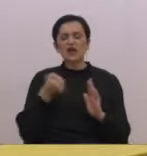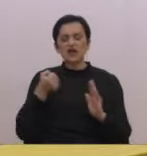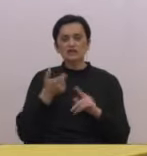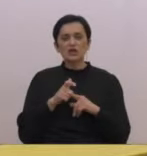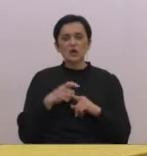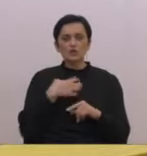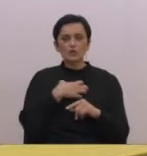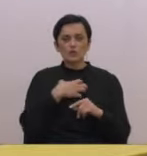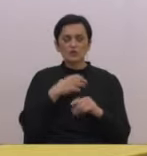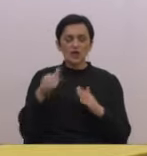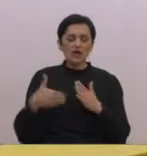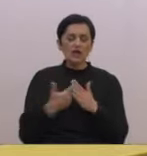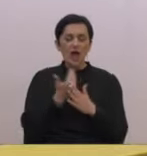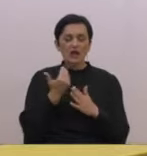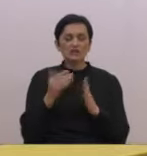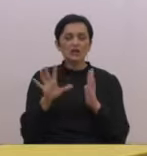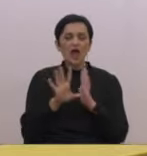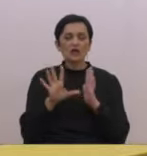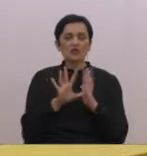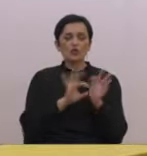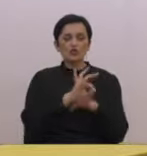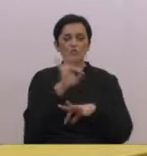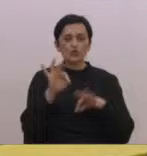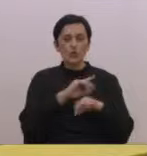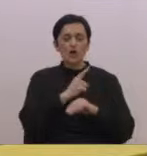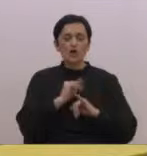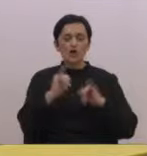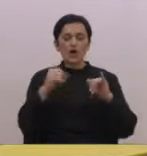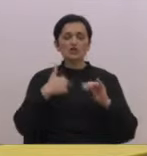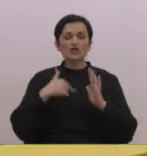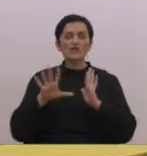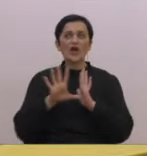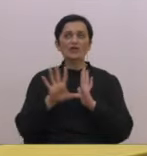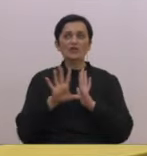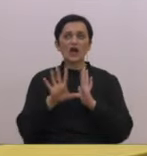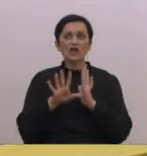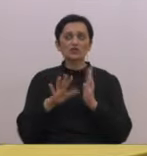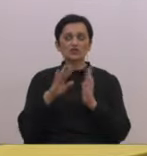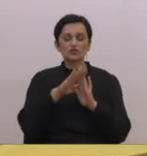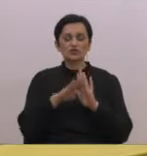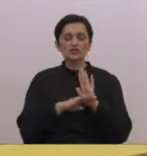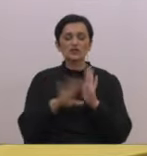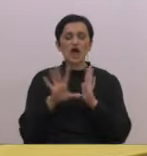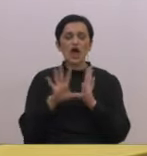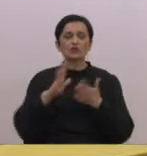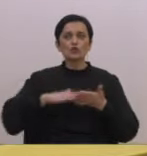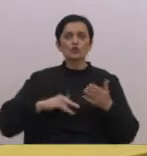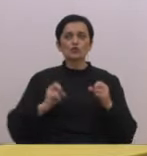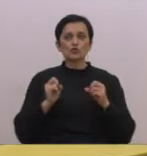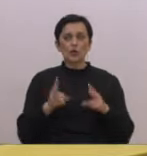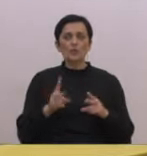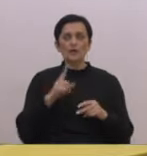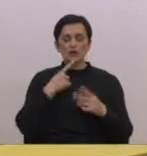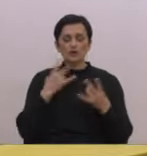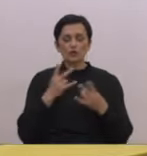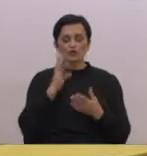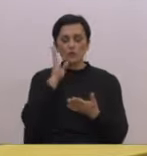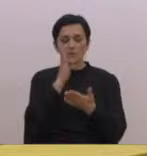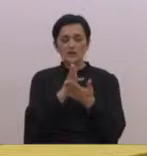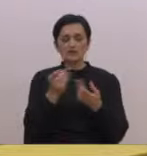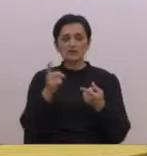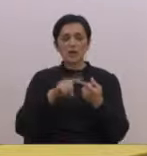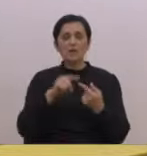მეტი განახლებადი ენერგიის პროექტი გააძლიერებს ჩვენს ენერგო სისტემას, ენერგო უსაფრთხოებას და რა თქმა უნდა პირდაპირ კავშირი